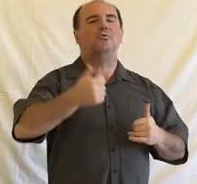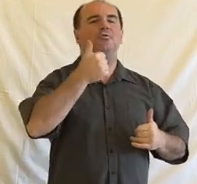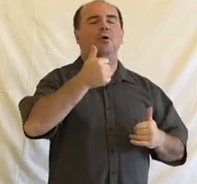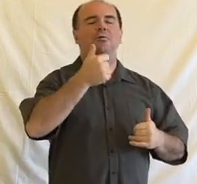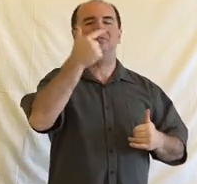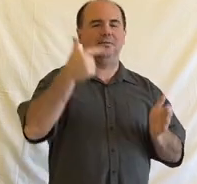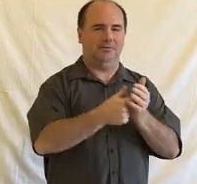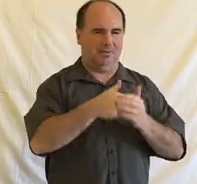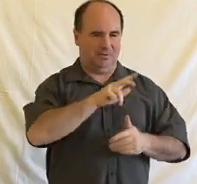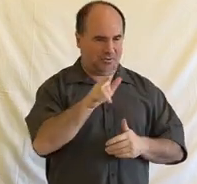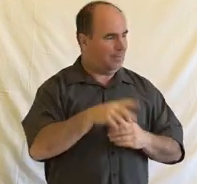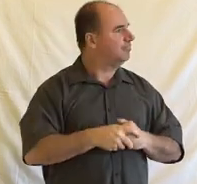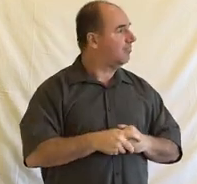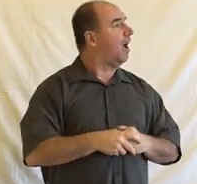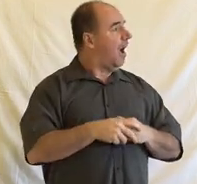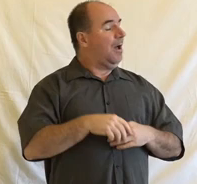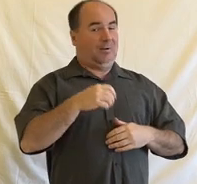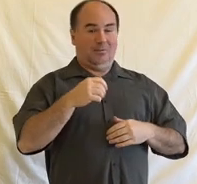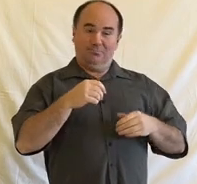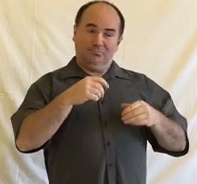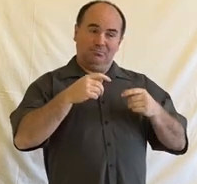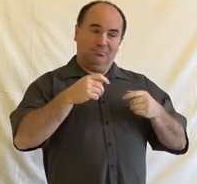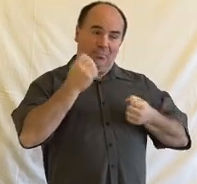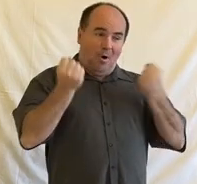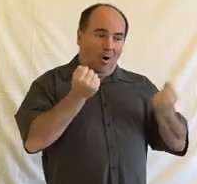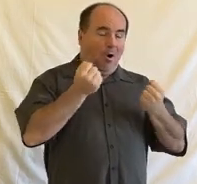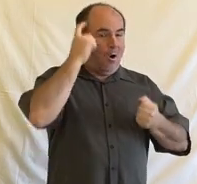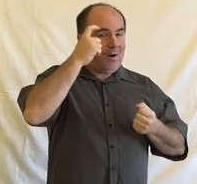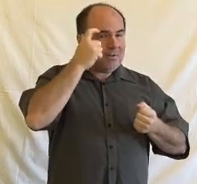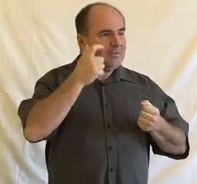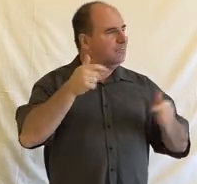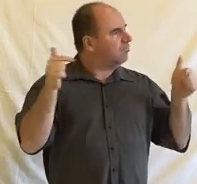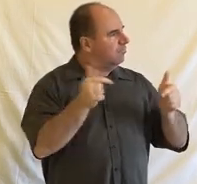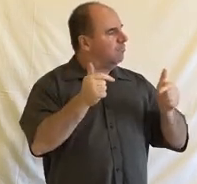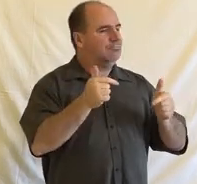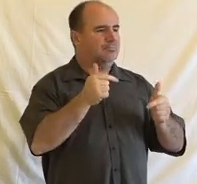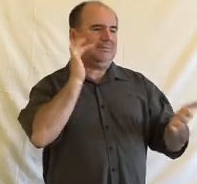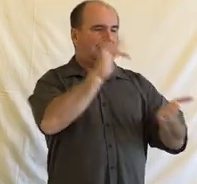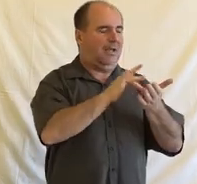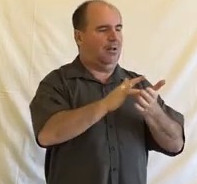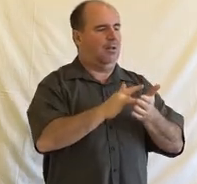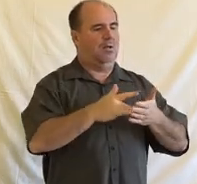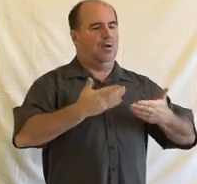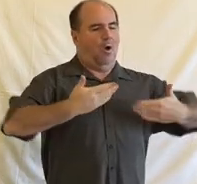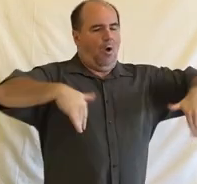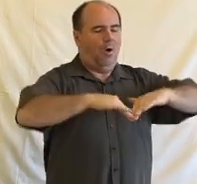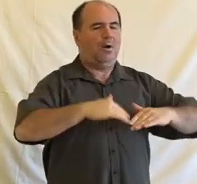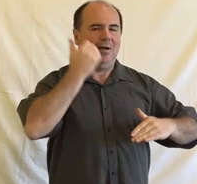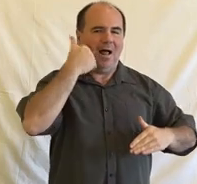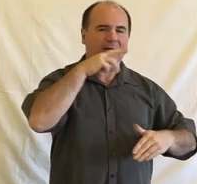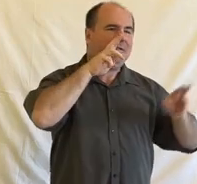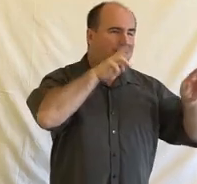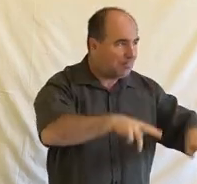právům a svobodám s cílem ochrany lidských práv v digitální době. Sám Tom, který si teda stíní sám